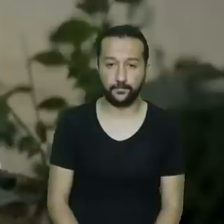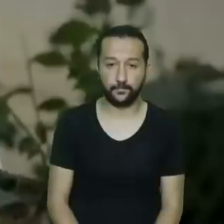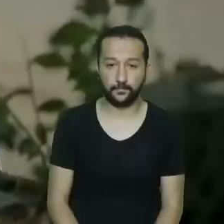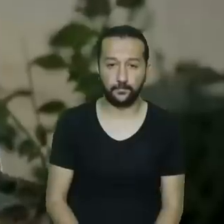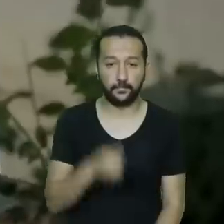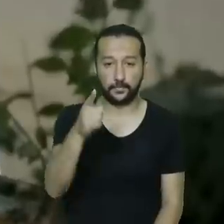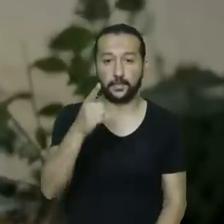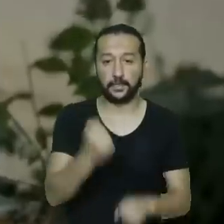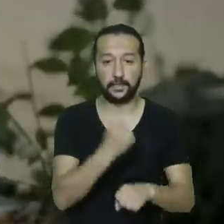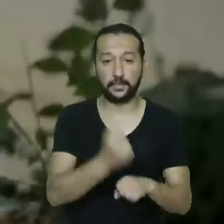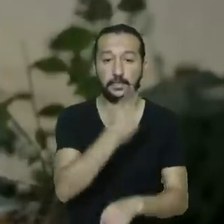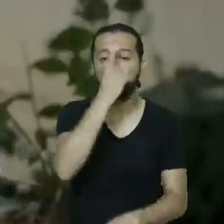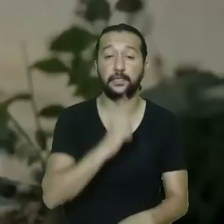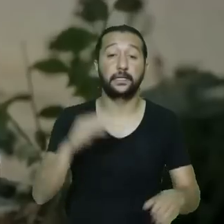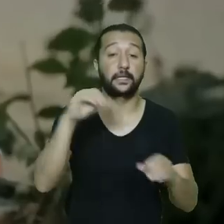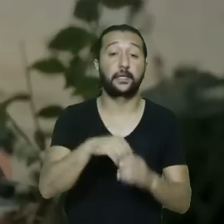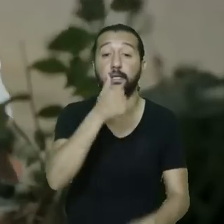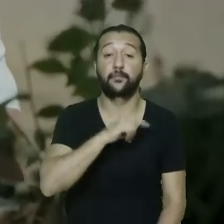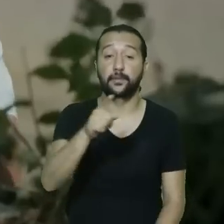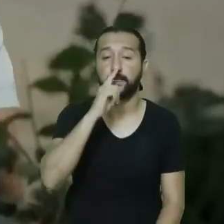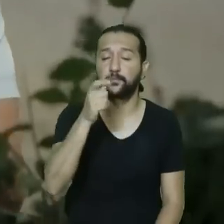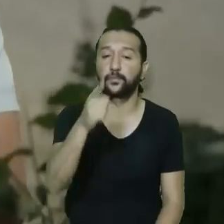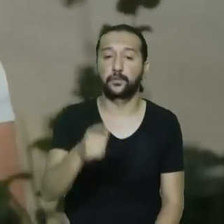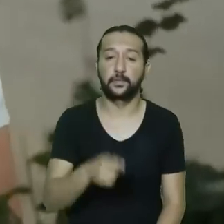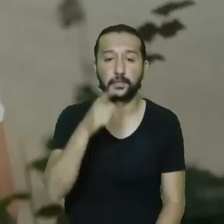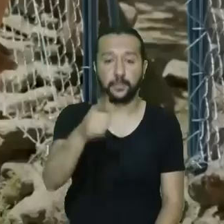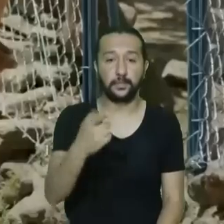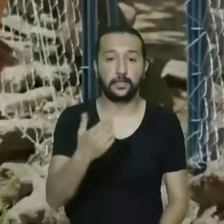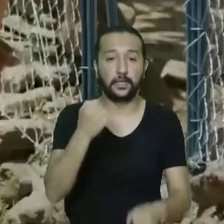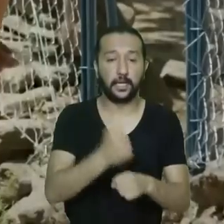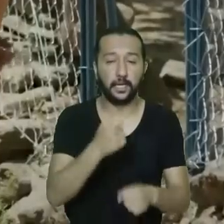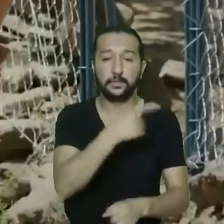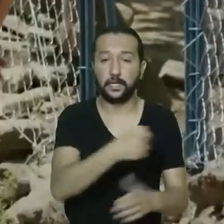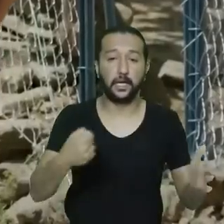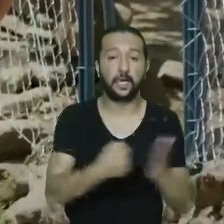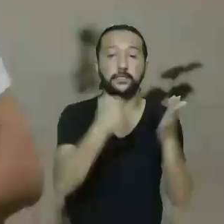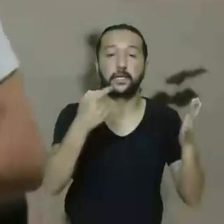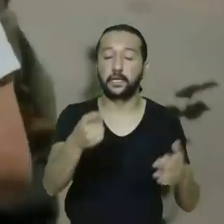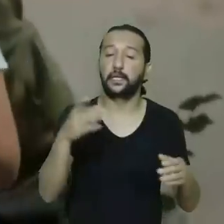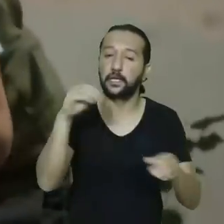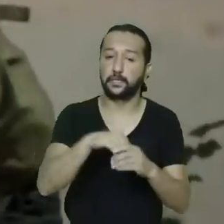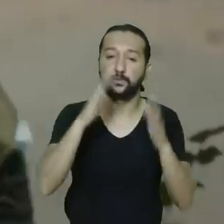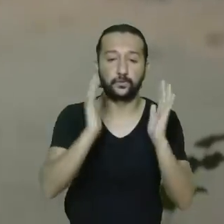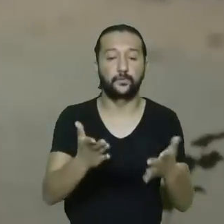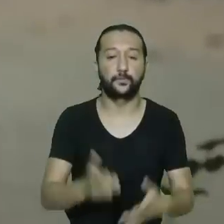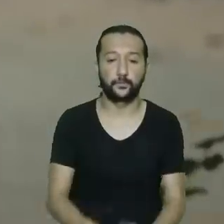Sen heykelini karıştırıyorsun Kamil emmi be. Sen gazayı ni karıştırıyorsun göre.